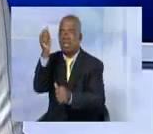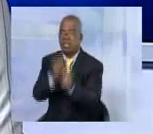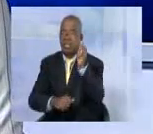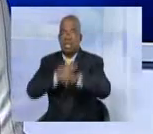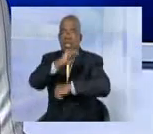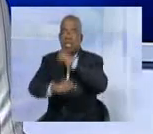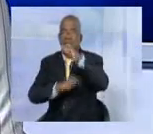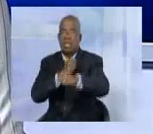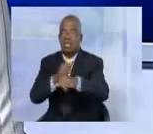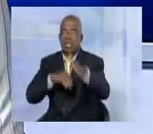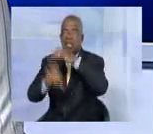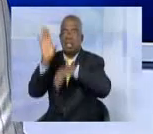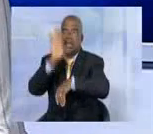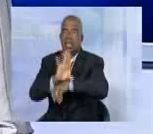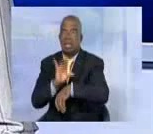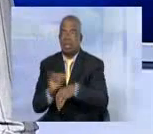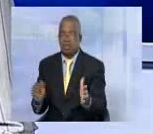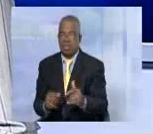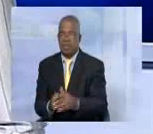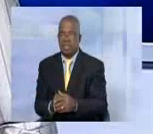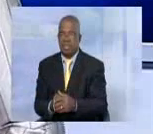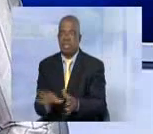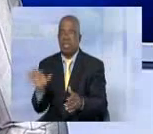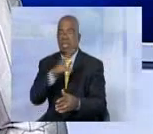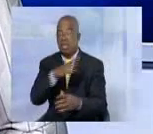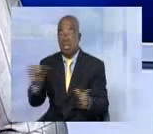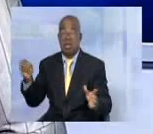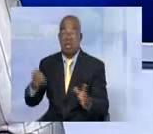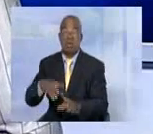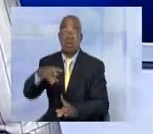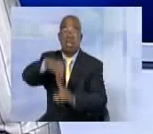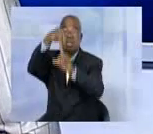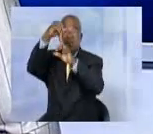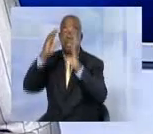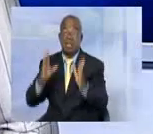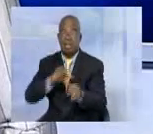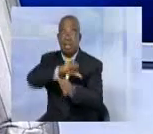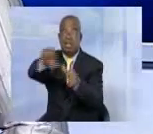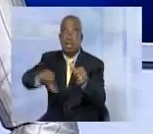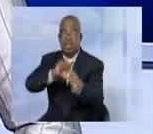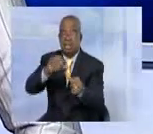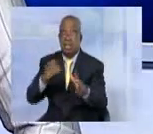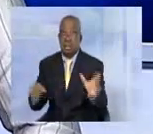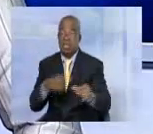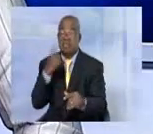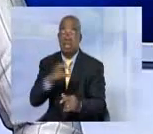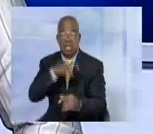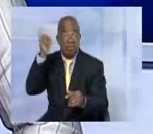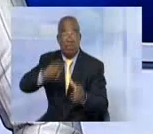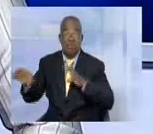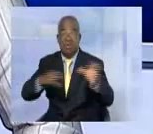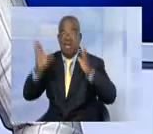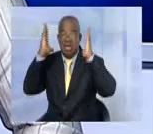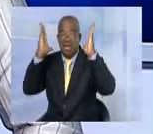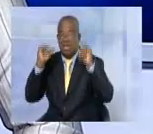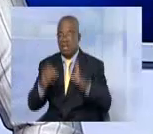les experts de l'environnement unanimes. Il faut des actions concrètes et concertées pour éviter le pire. Alexis